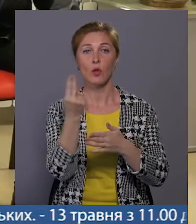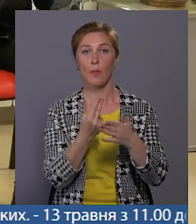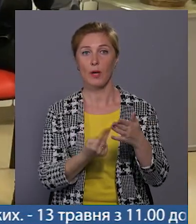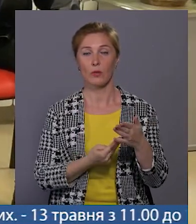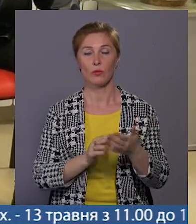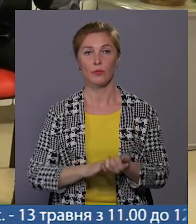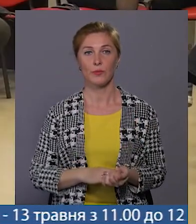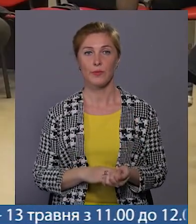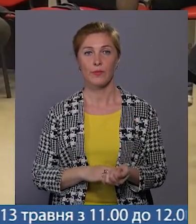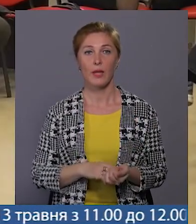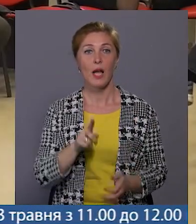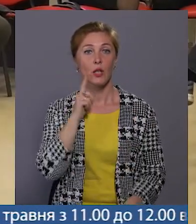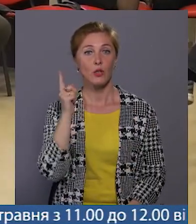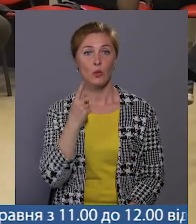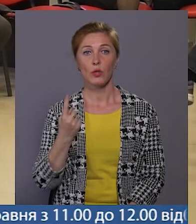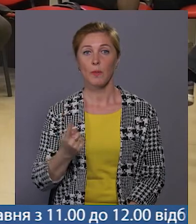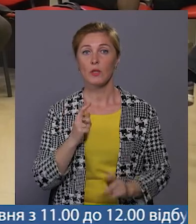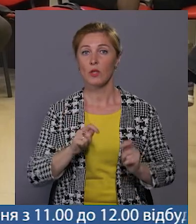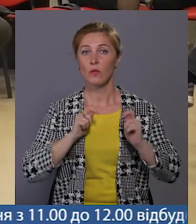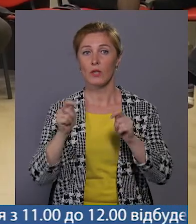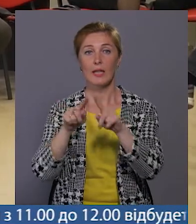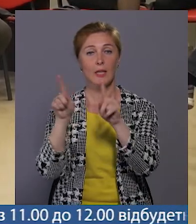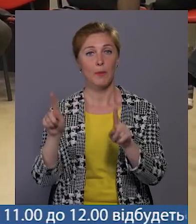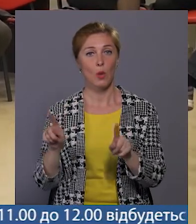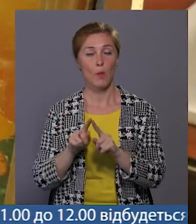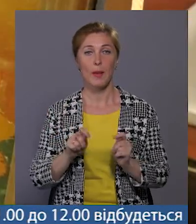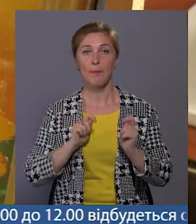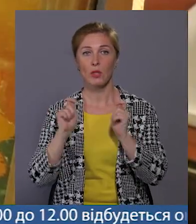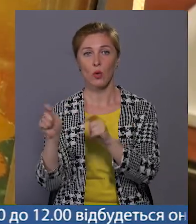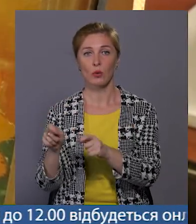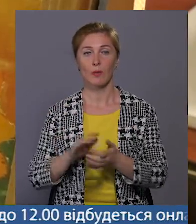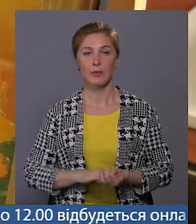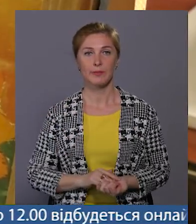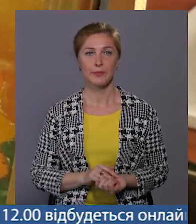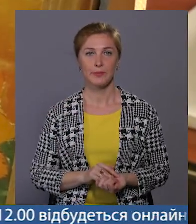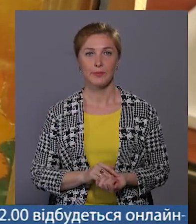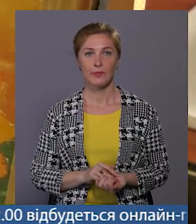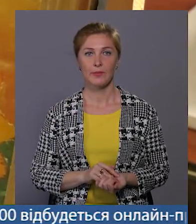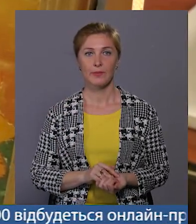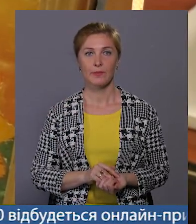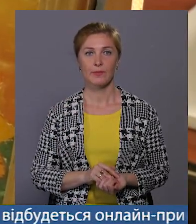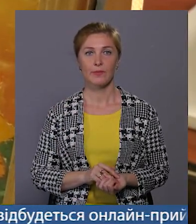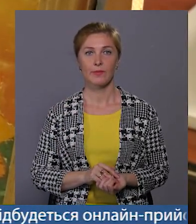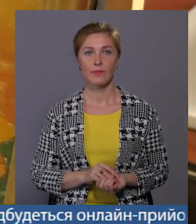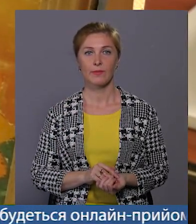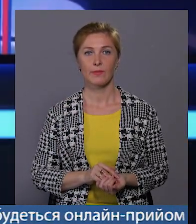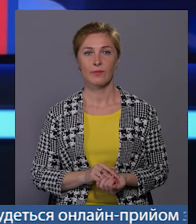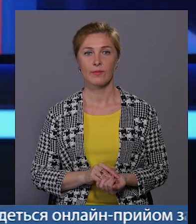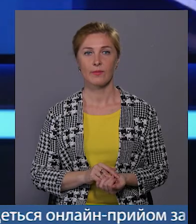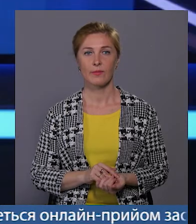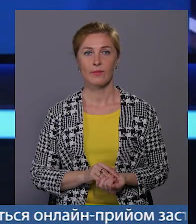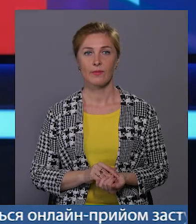роботи учасників. Юних митців нагородили дипломами та подарунками. Олександра Семенюк, Ірина Митюк, новини міста.